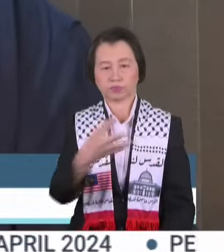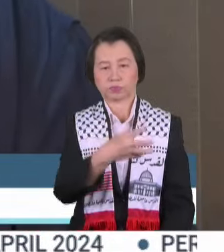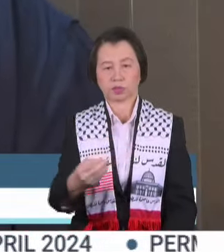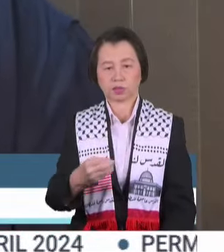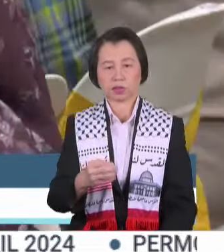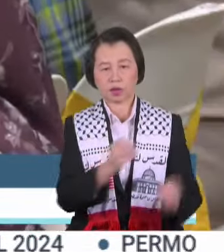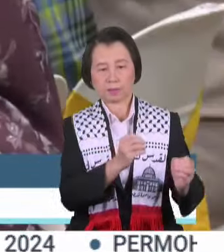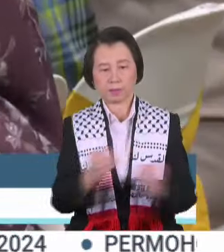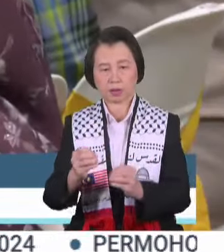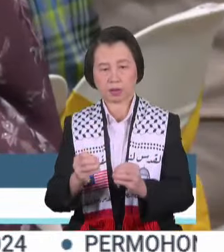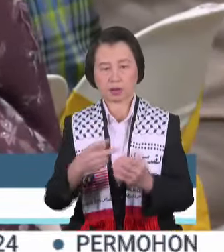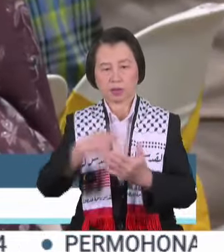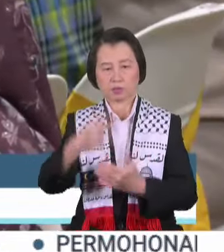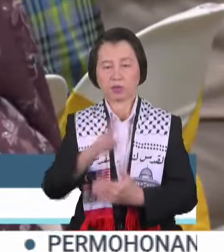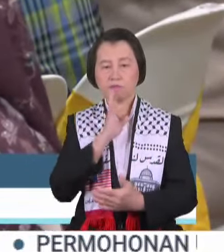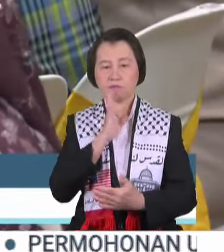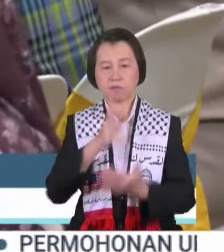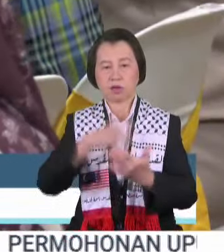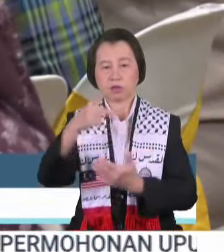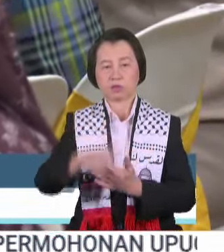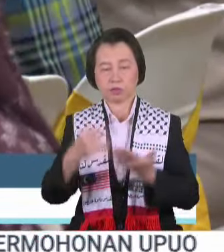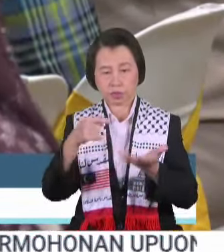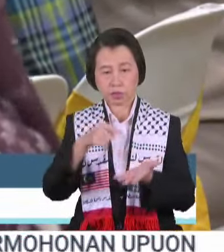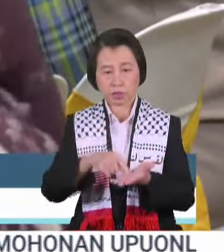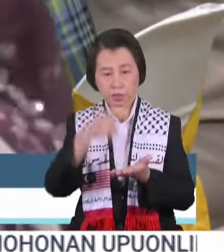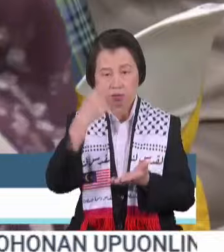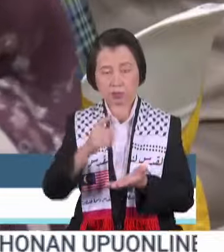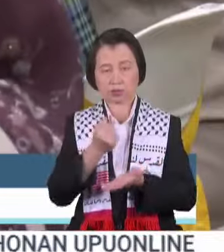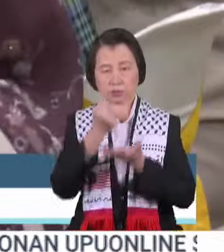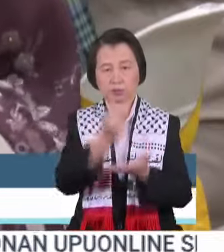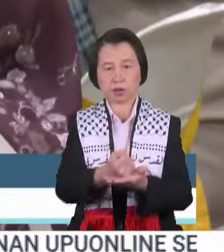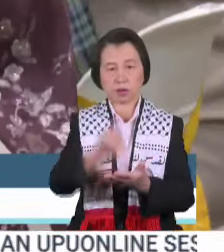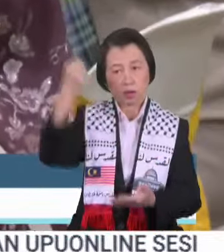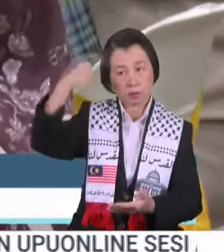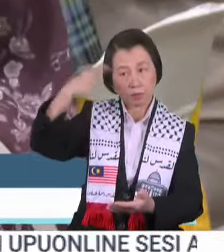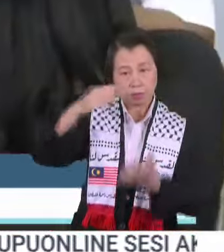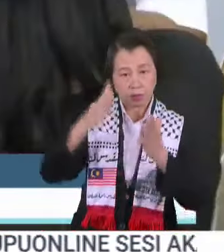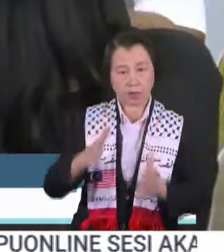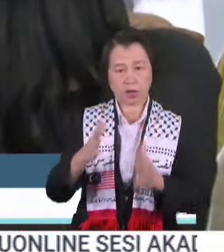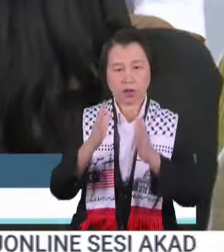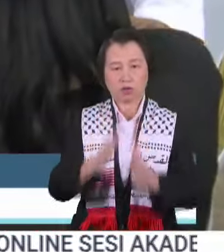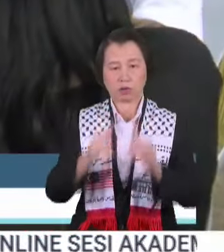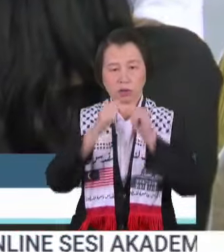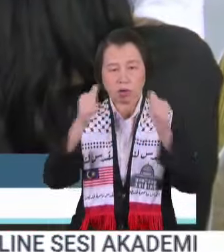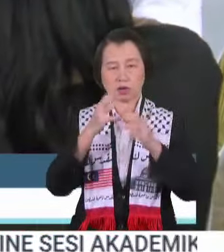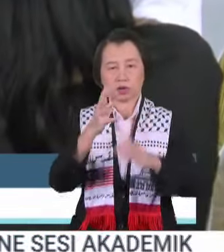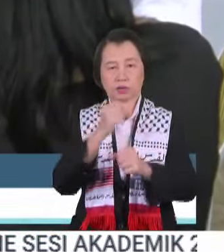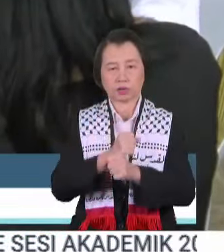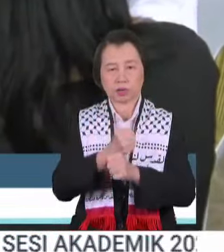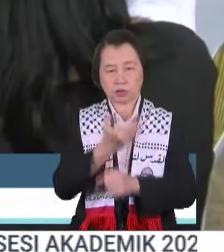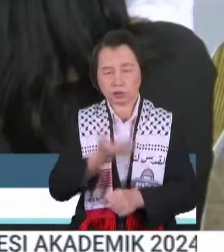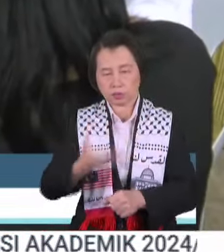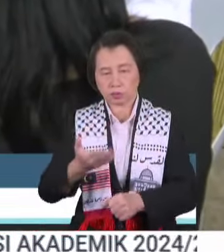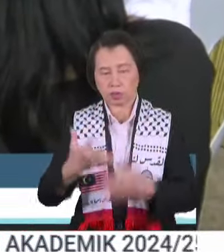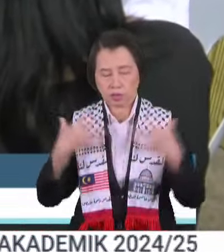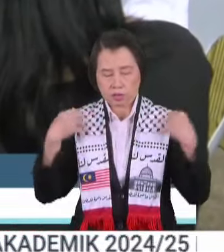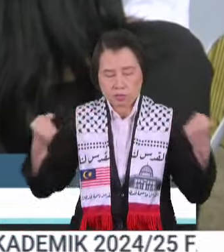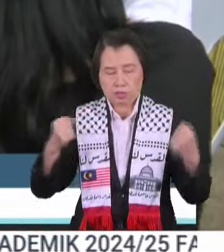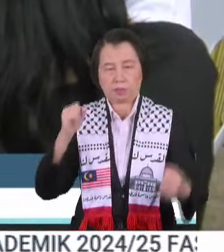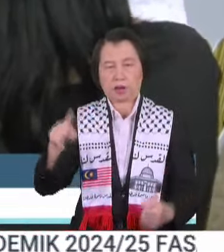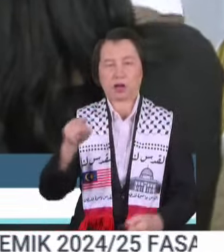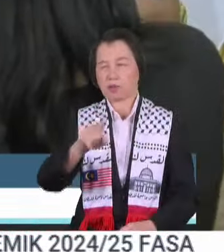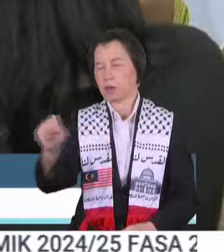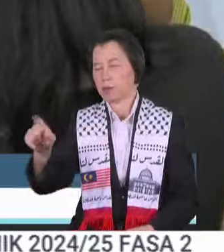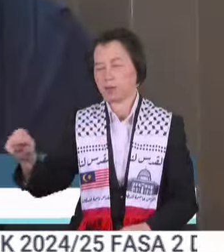Manakala, penganjur program berkata program kali ini adalah untuk membantu pesara dan orang awam mendapatkan barangan kesihatan yang mahal di